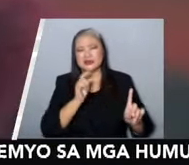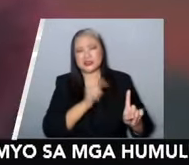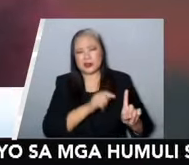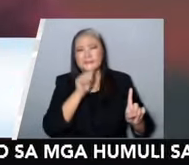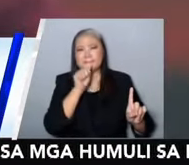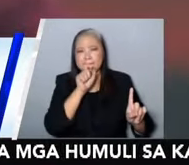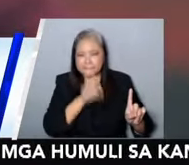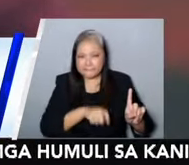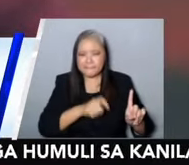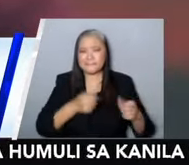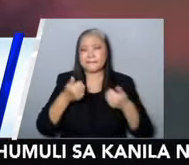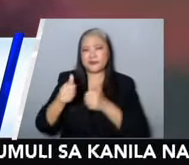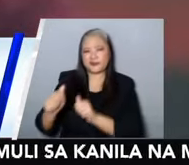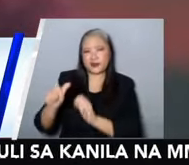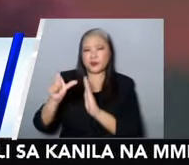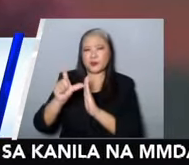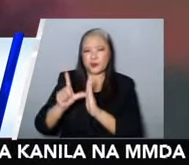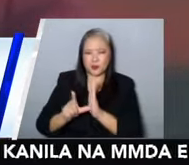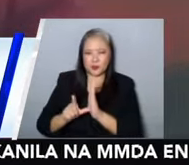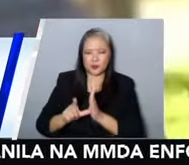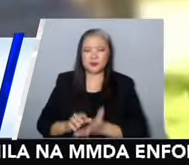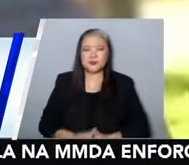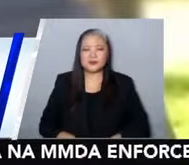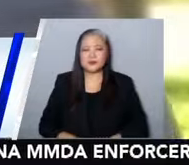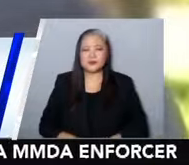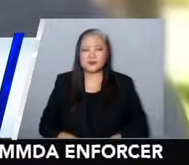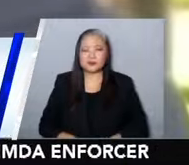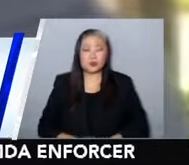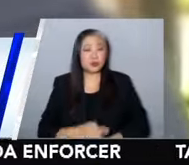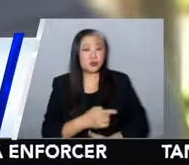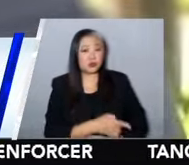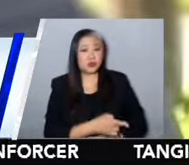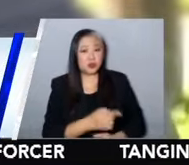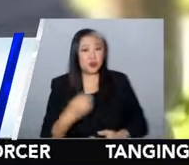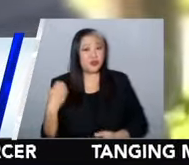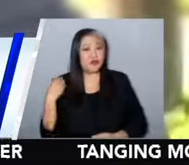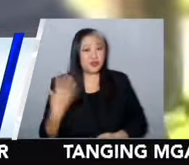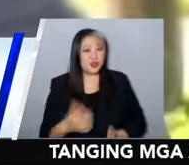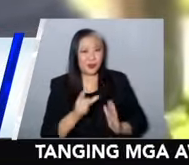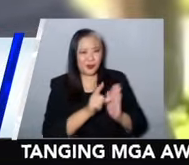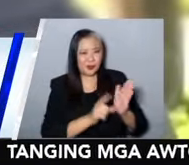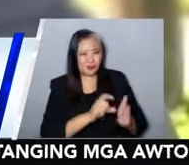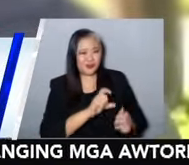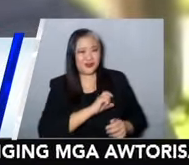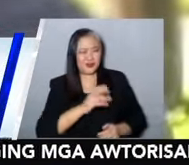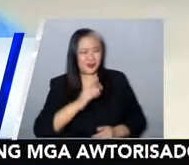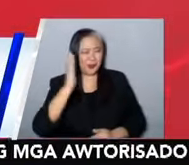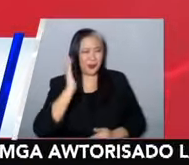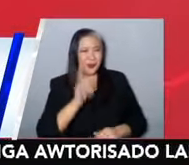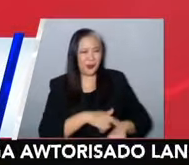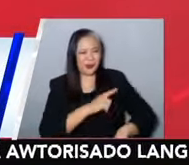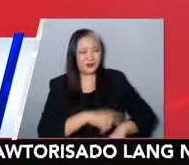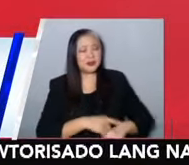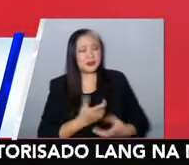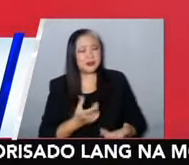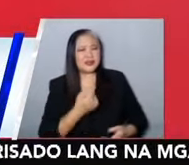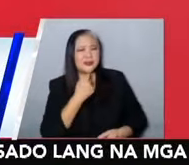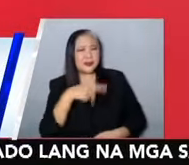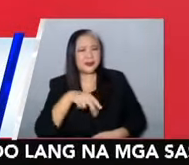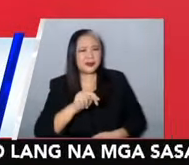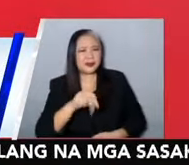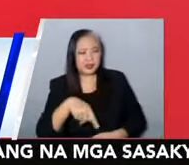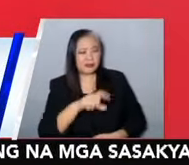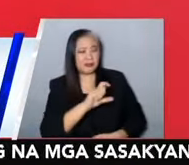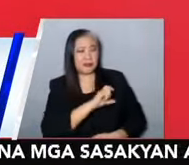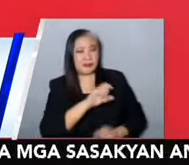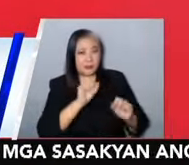Mm-hmm. At bilang officer of the law ng matagal na panahon, sabi ho ng PNP, pwedeng magsagawa ng citizen's arrest laban kay